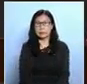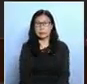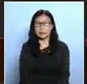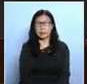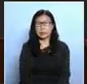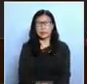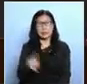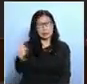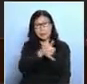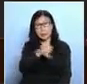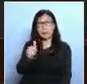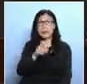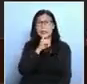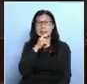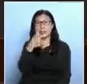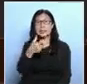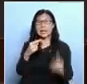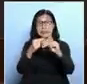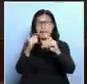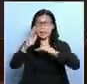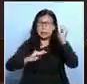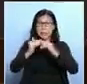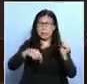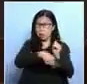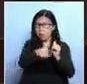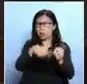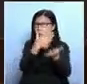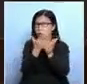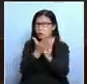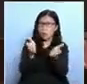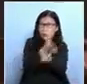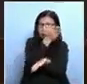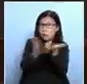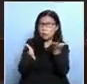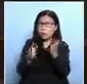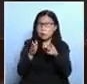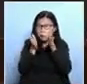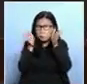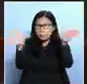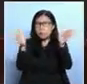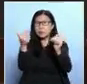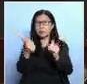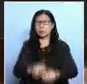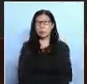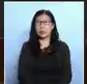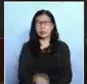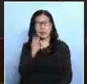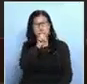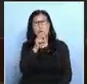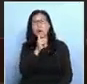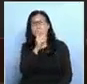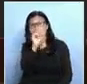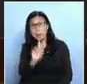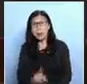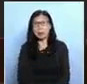個活動能力和我們的資源、人才、土地等等呢突然之間放闊了。突然我又看到好像什麼